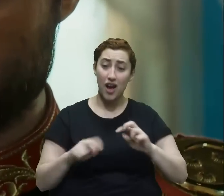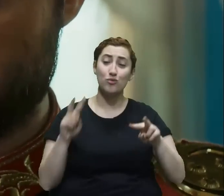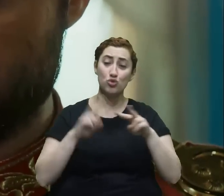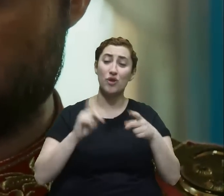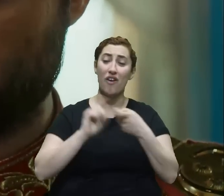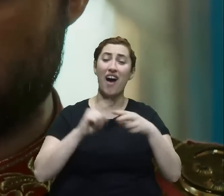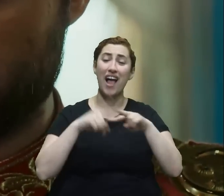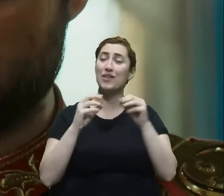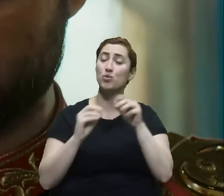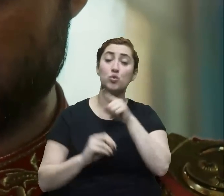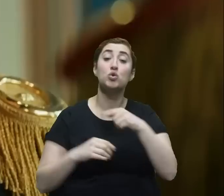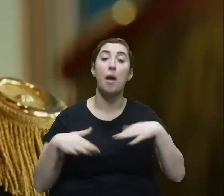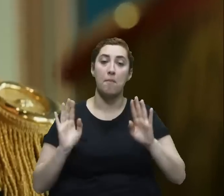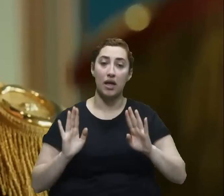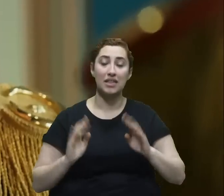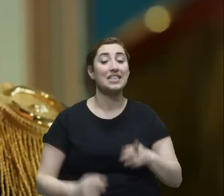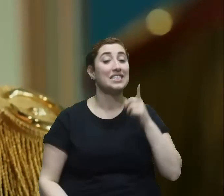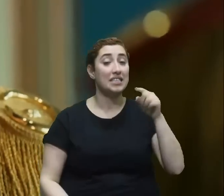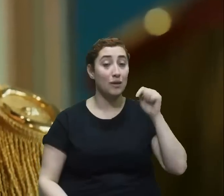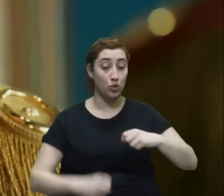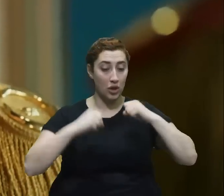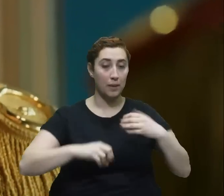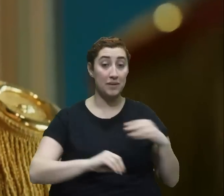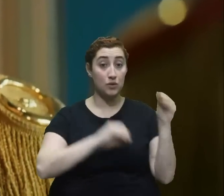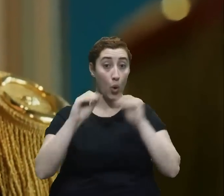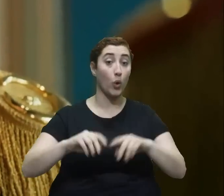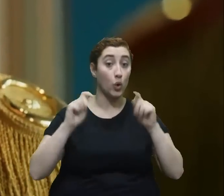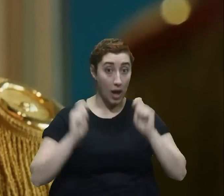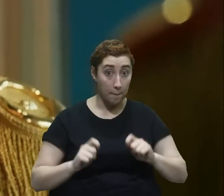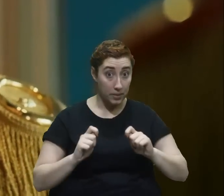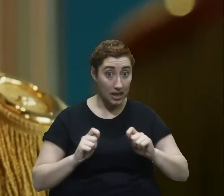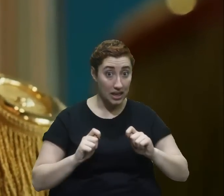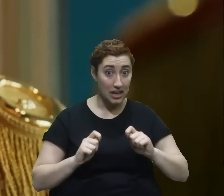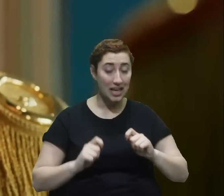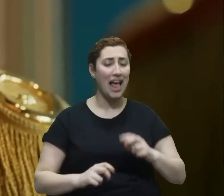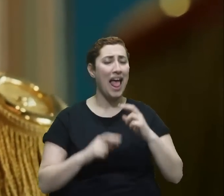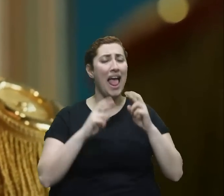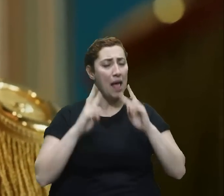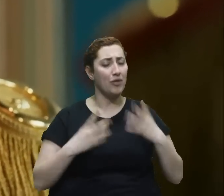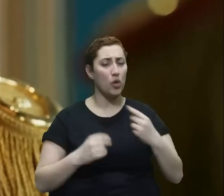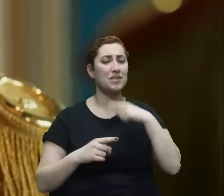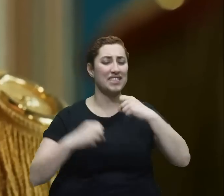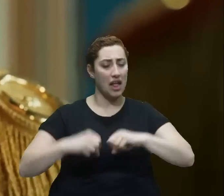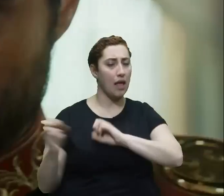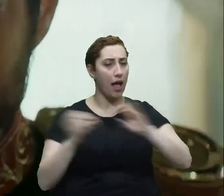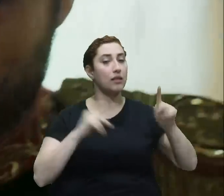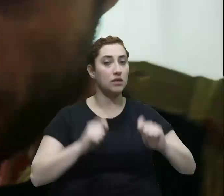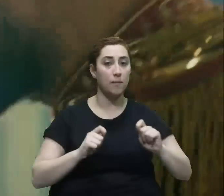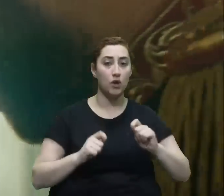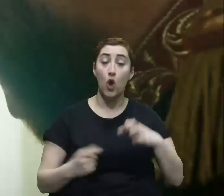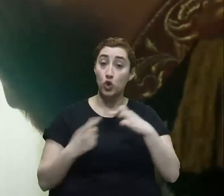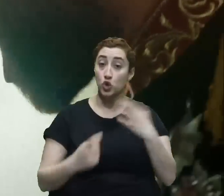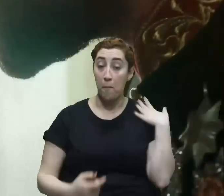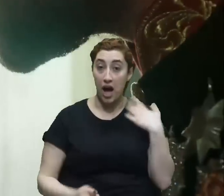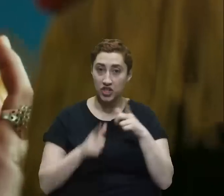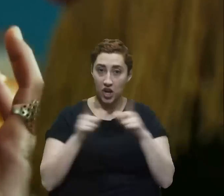Mustafa ile Ali'yi suçlamayın. Sizi bu tahta biz çıkarttık. Emin olun indirmesini de biliriz. Güçlü